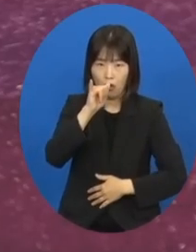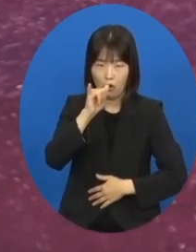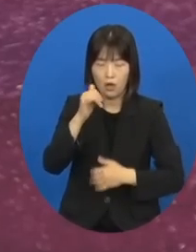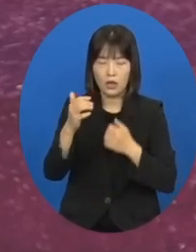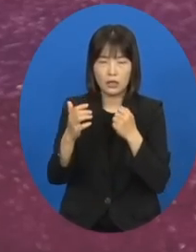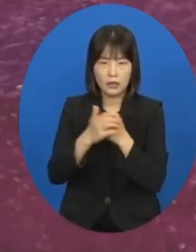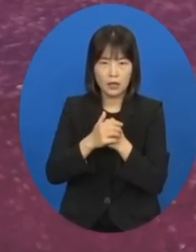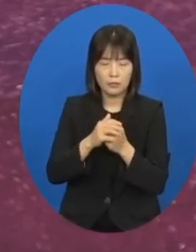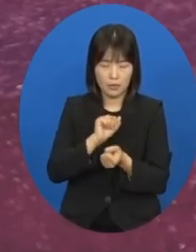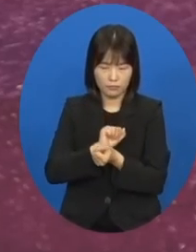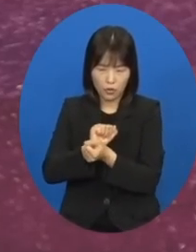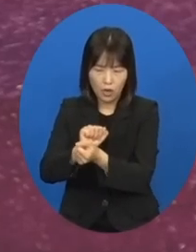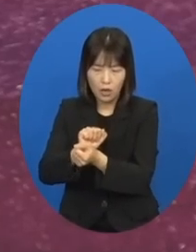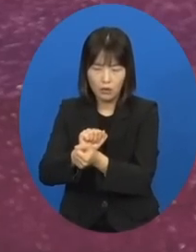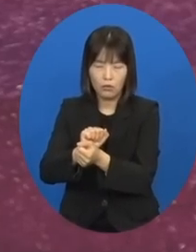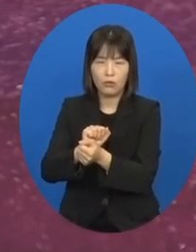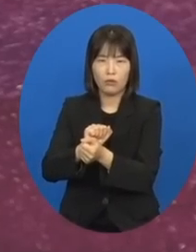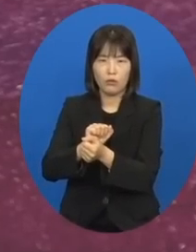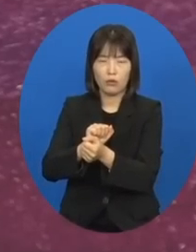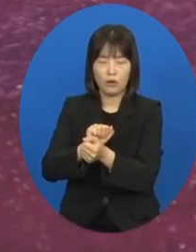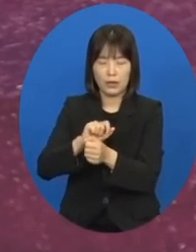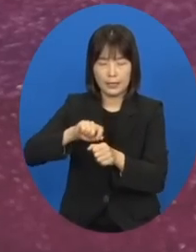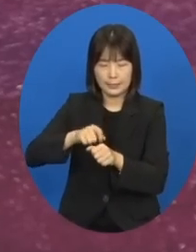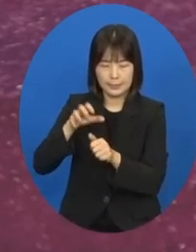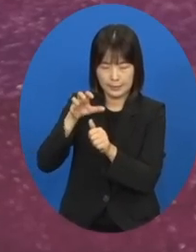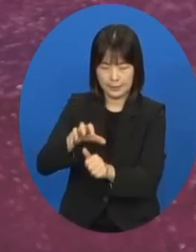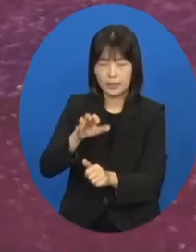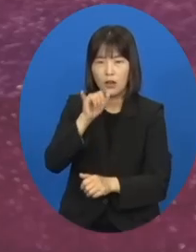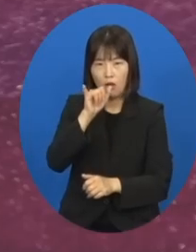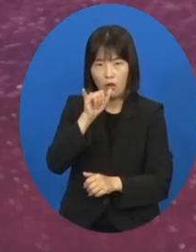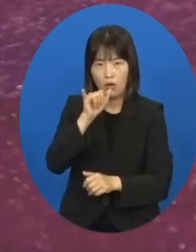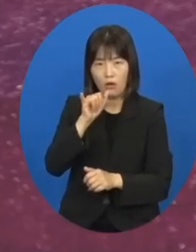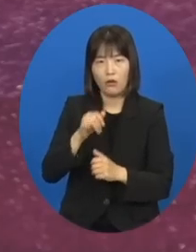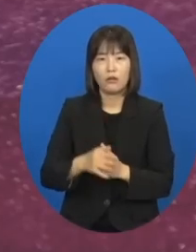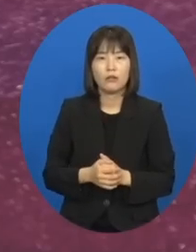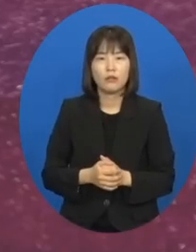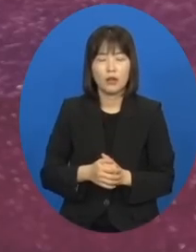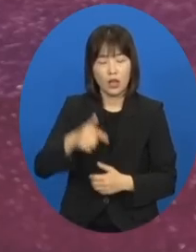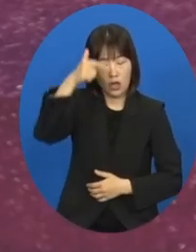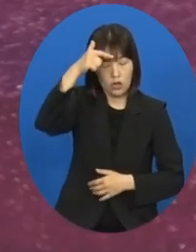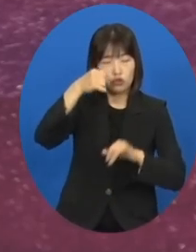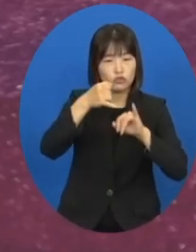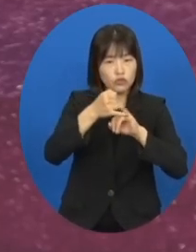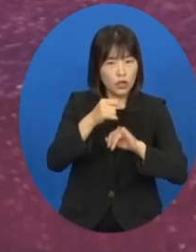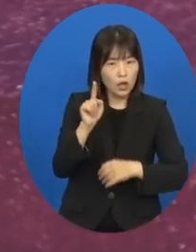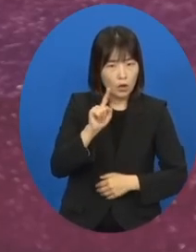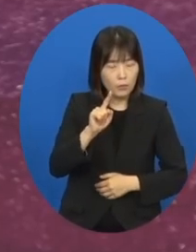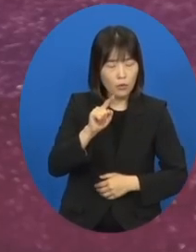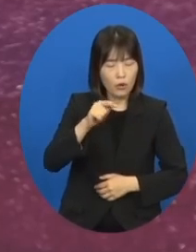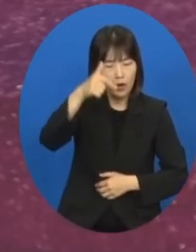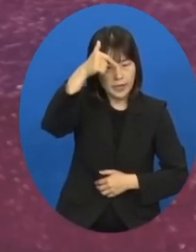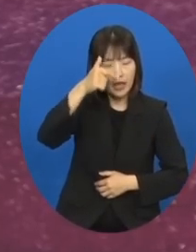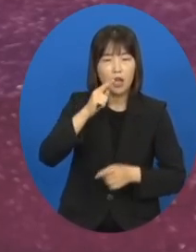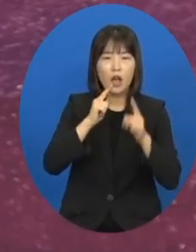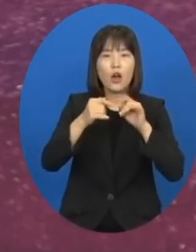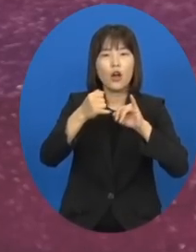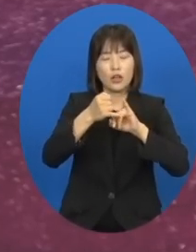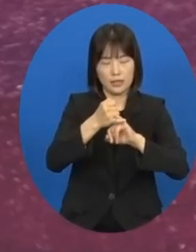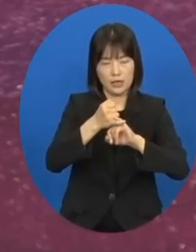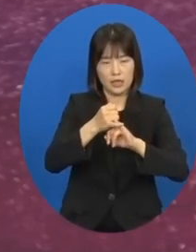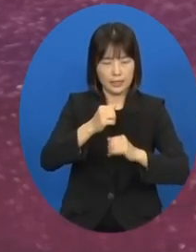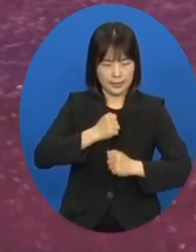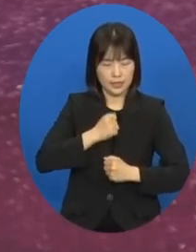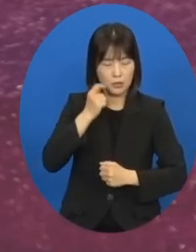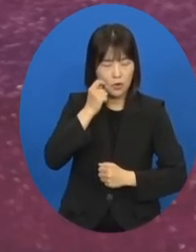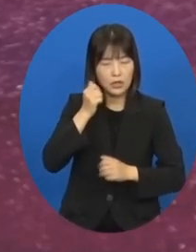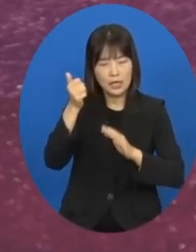끌려가기도 하고 많이 맞기도 하고 징계를 받죠 구약은 내내 옛 언약을 지켜내지 못한 이스라엘의